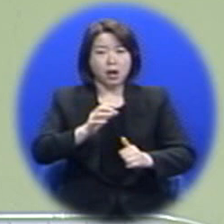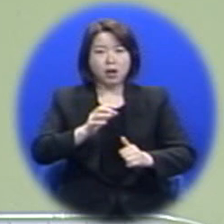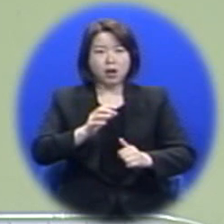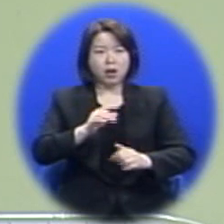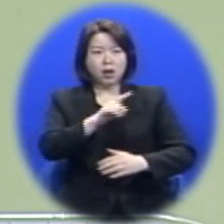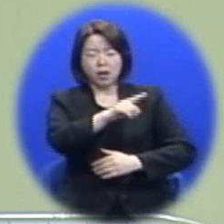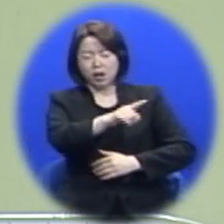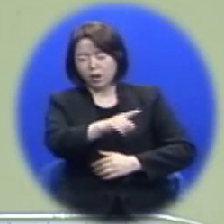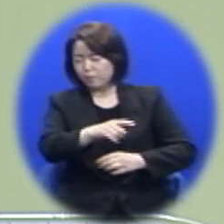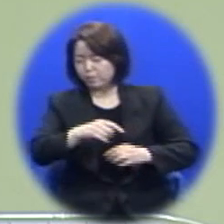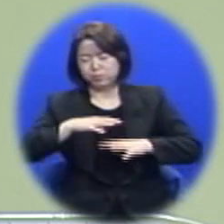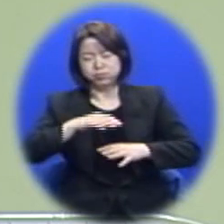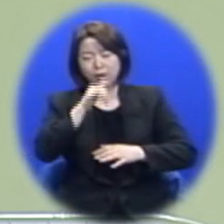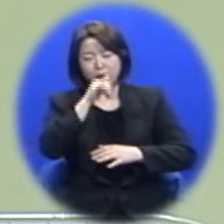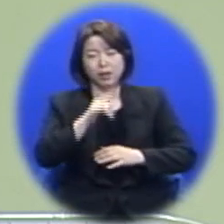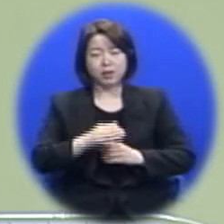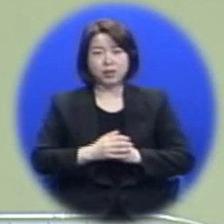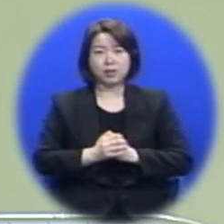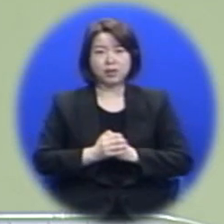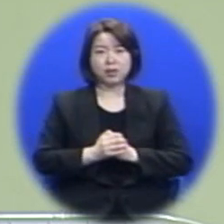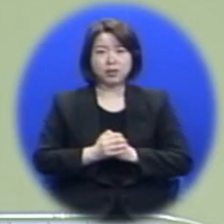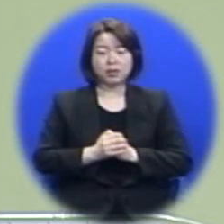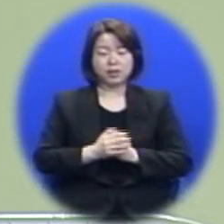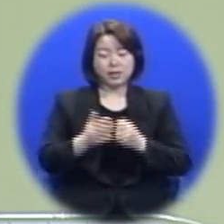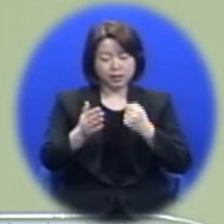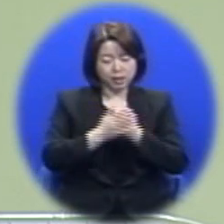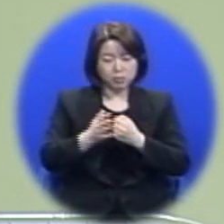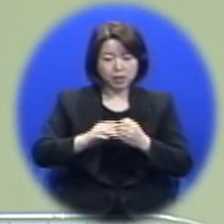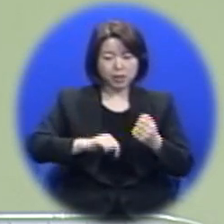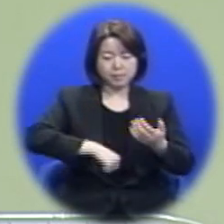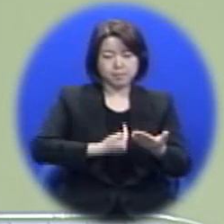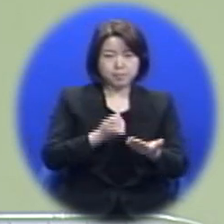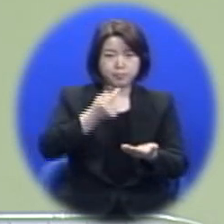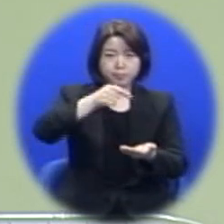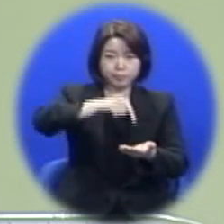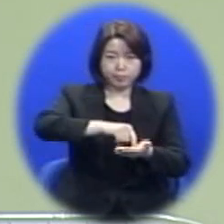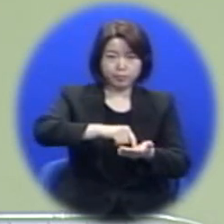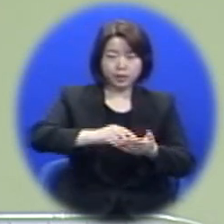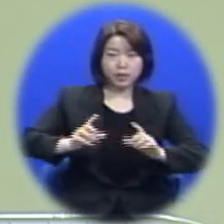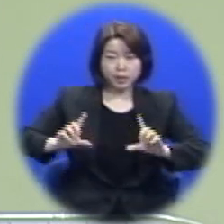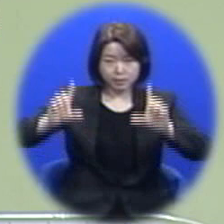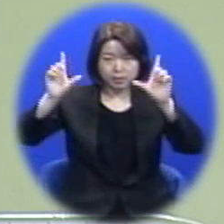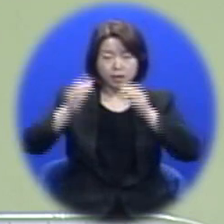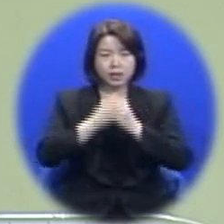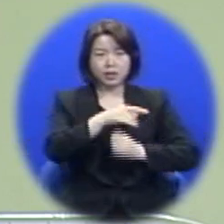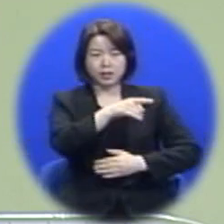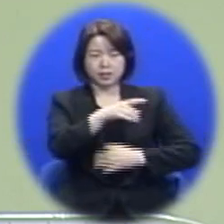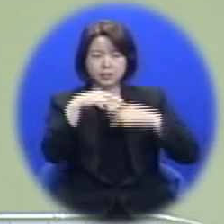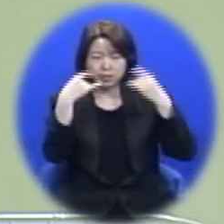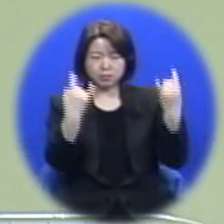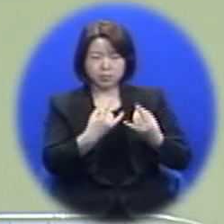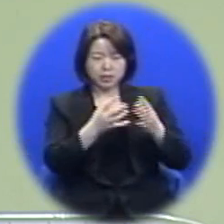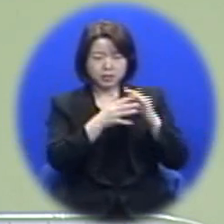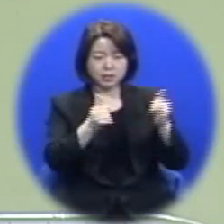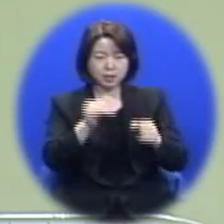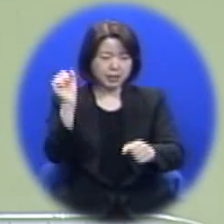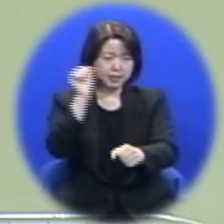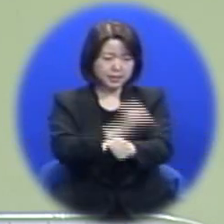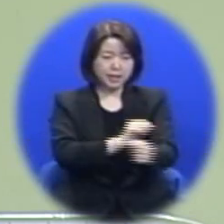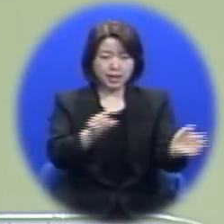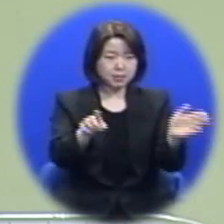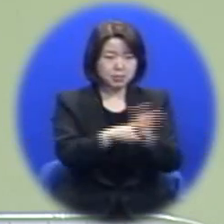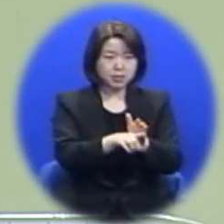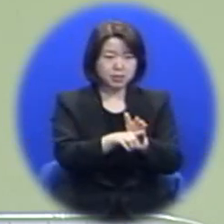떨릴 공개 받은 날 저 프랑스 사람들이 그렇게 잘 믿는 하나님과 반대는